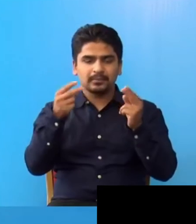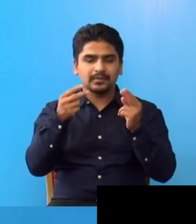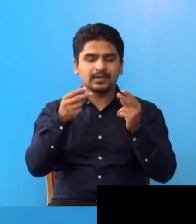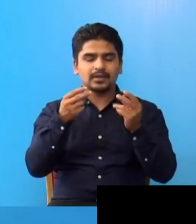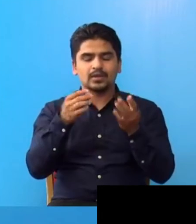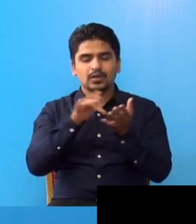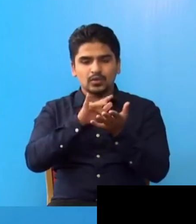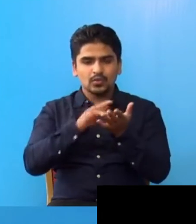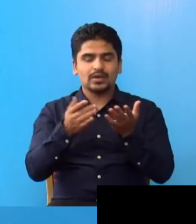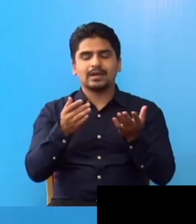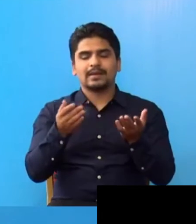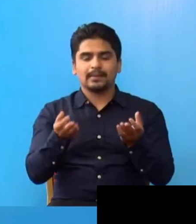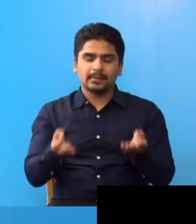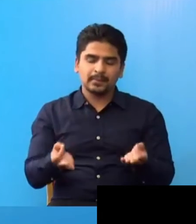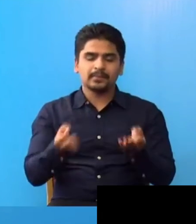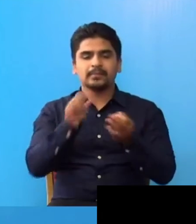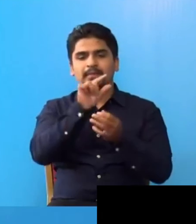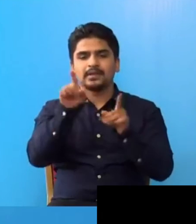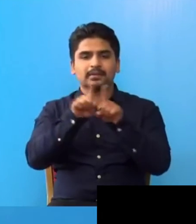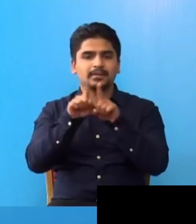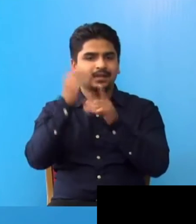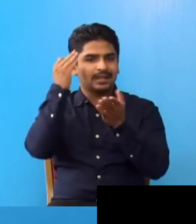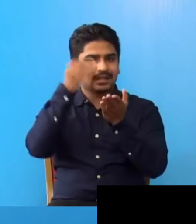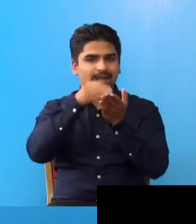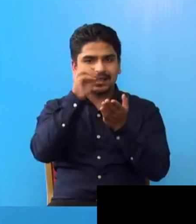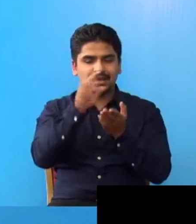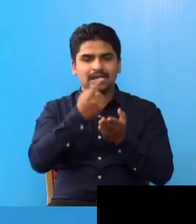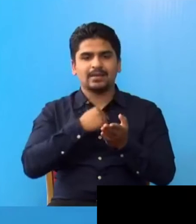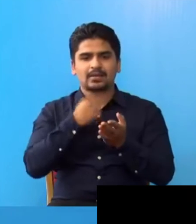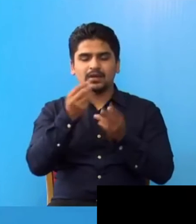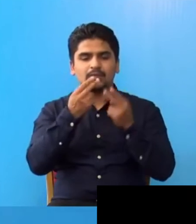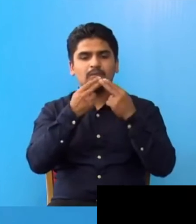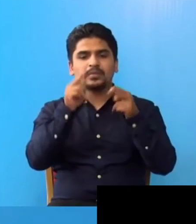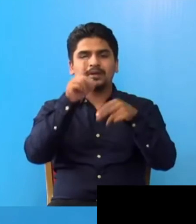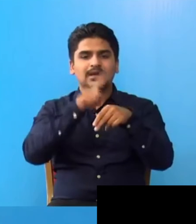मेडिटेशन का करा हरू, योगा का करा हरू आपने आमिले में बनें गरने, आमिले अलीक टी फ्री